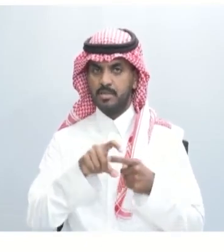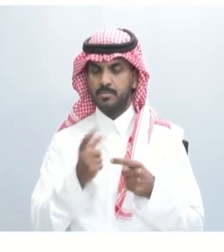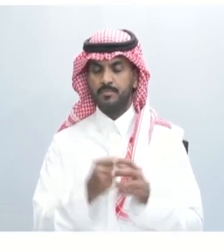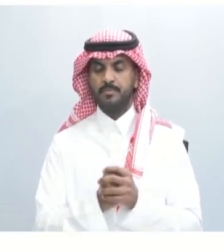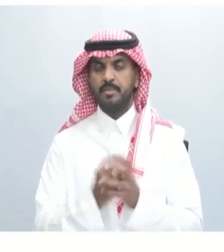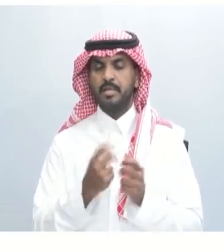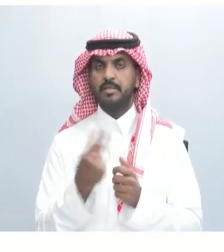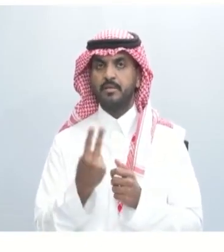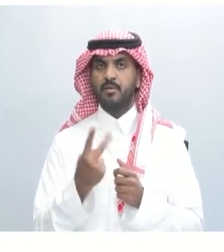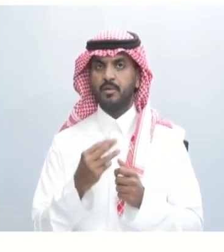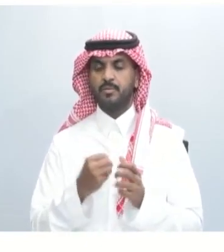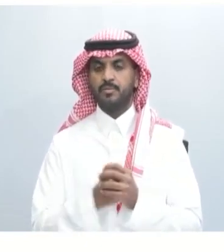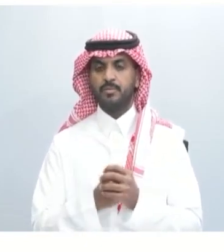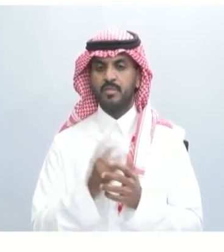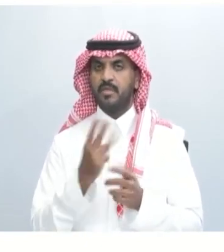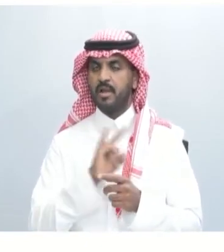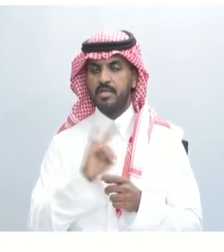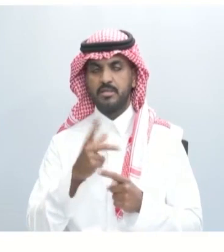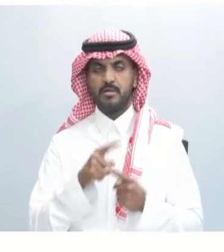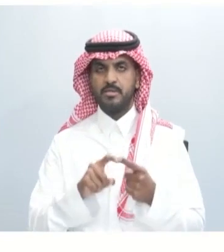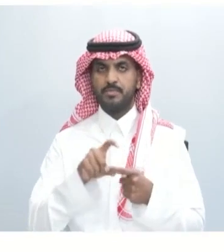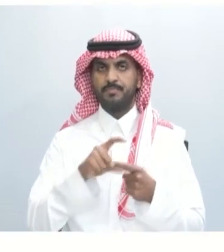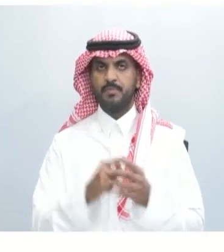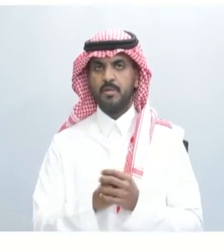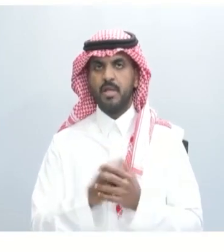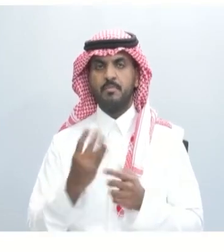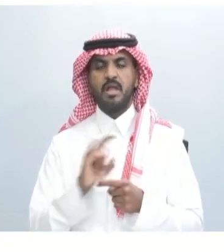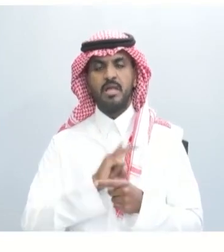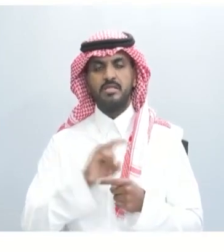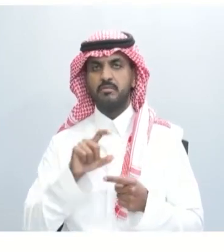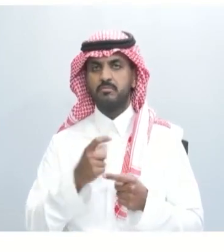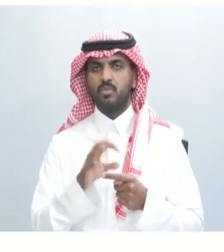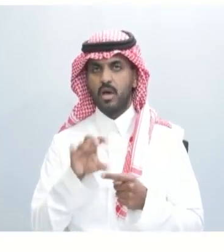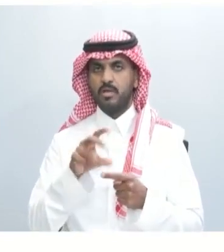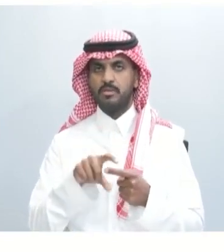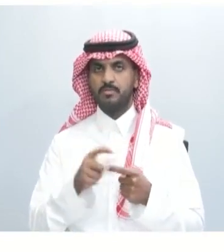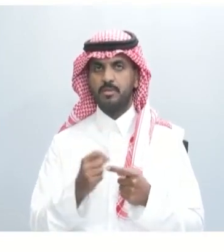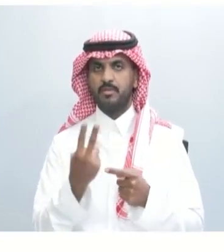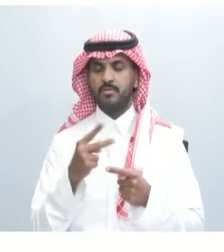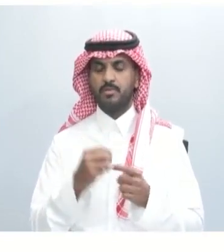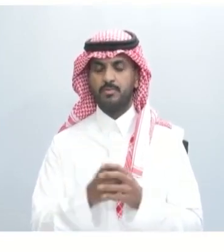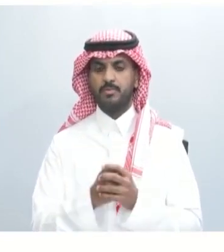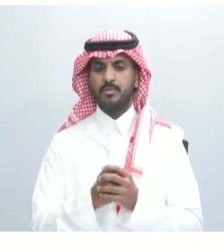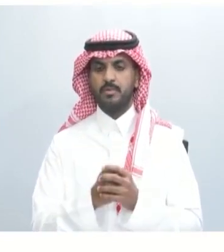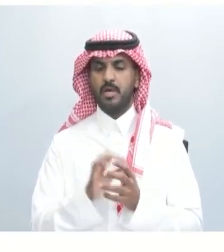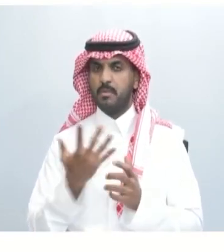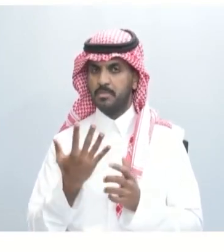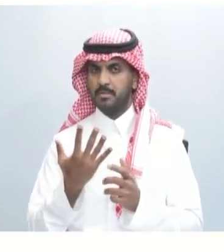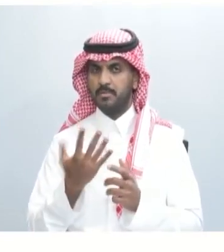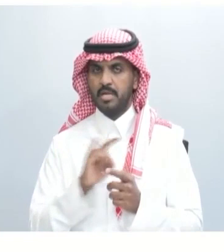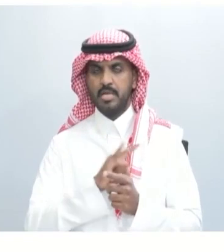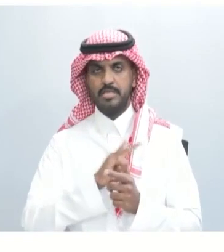32 الثلاثه ليست قاسم الاربعه كذلك قاسم للعدد 32 ما رايكم في الخمسه